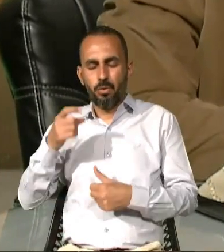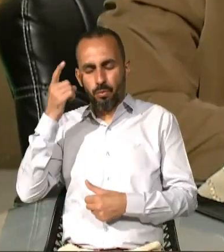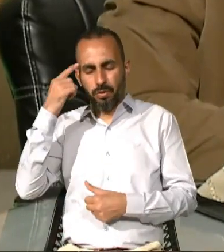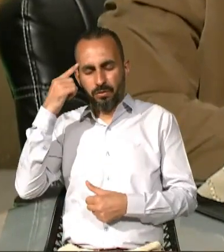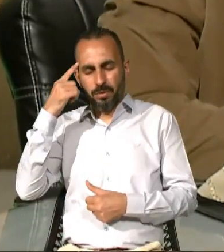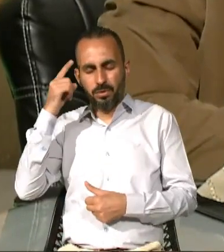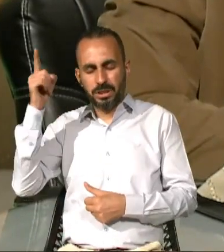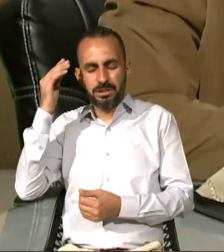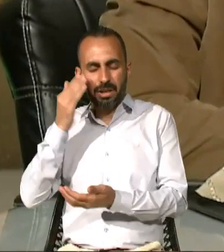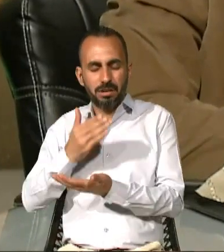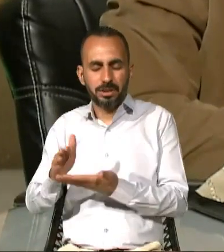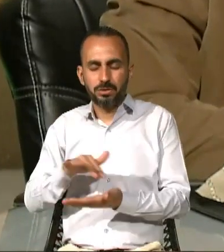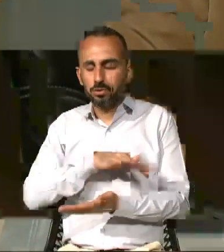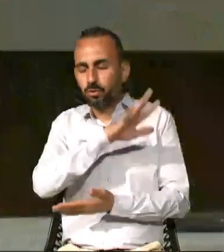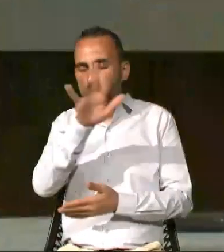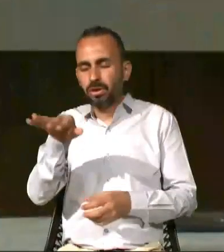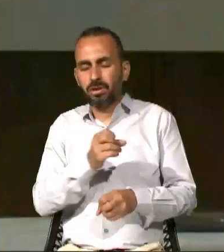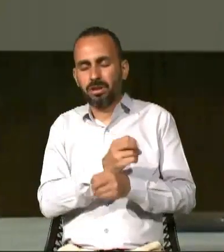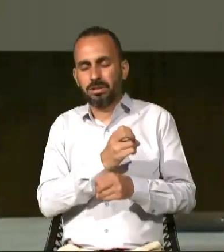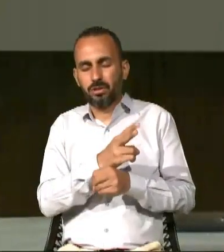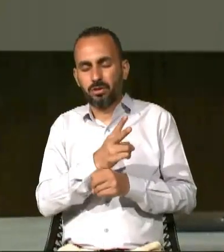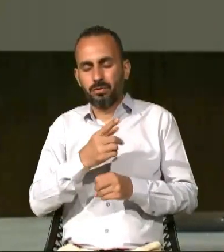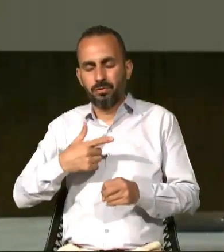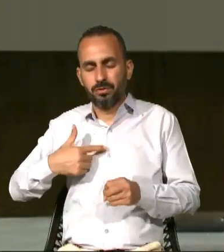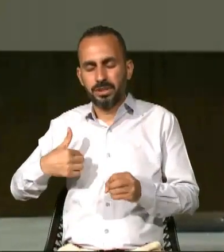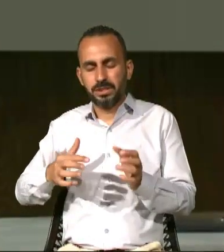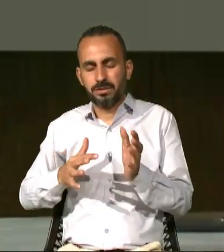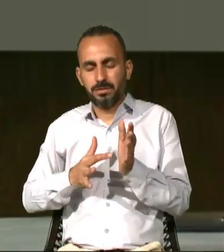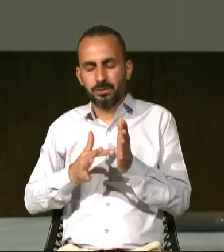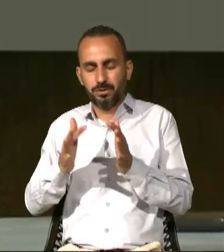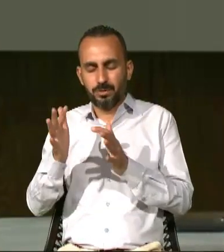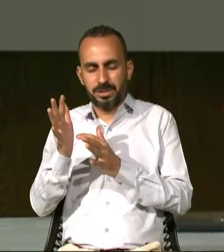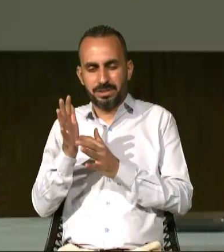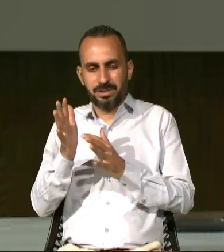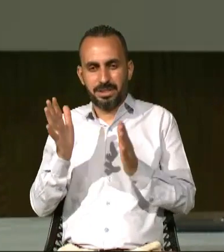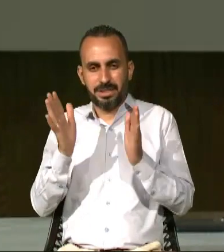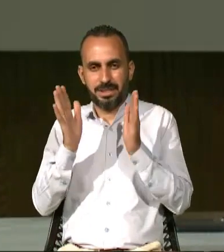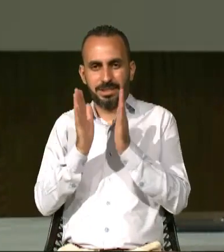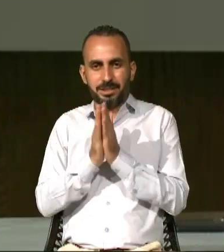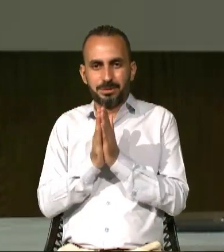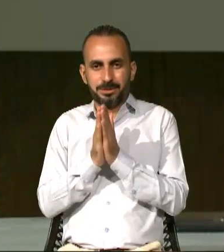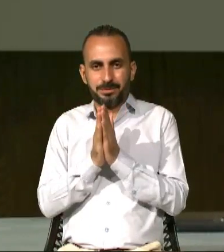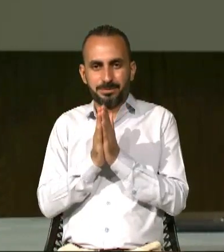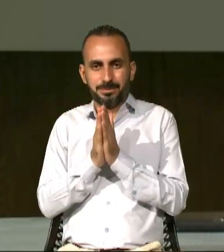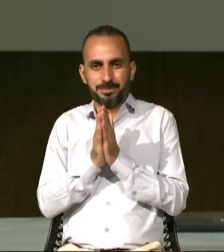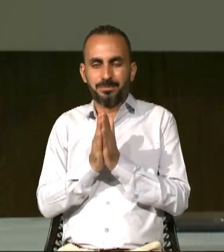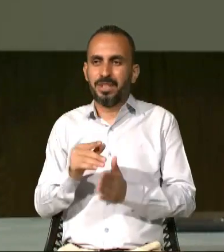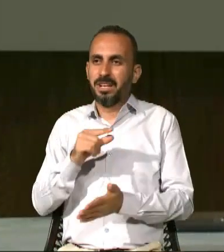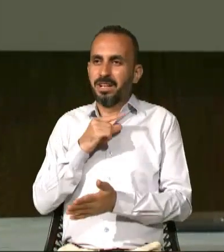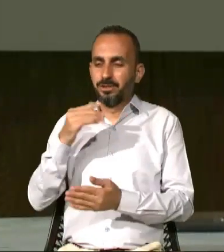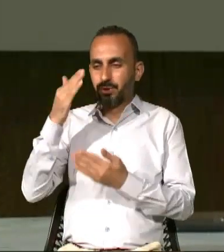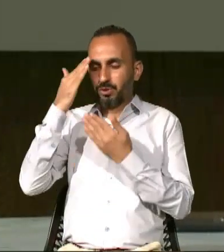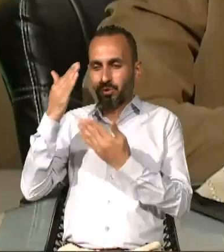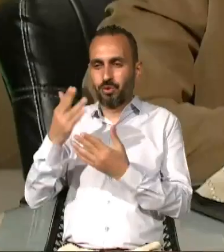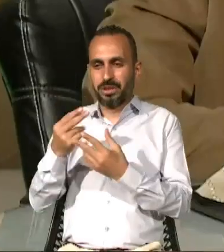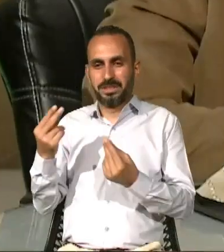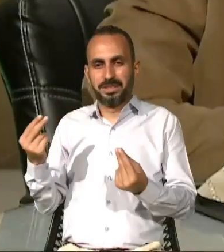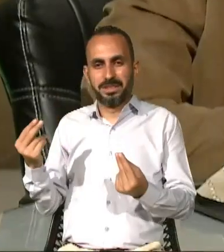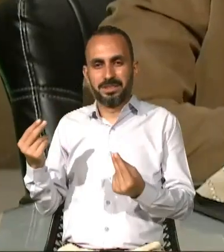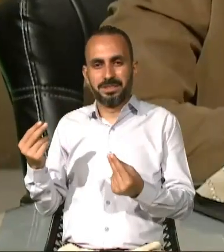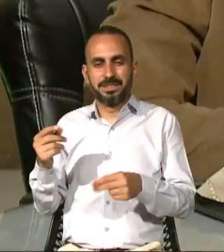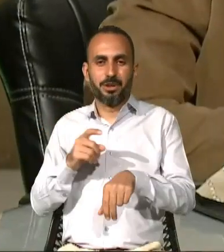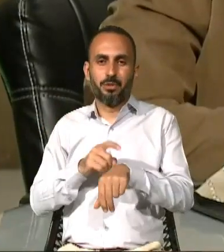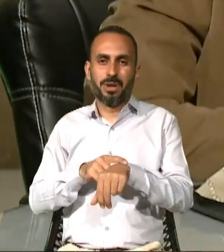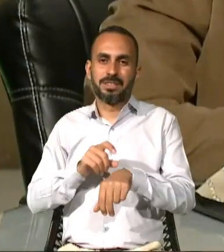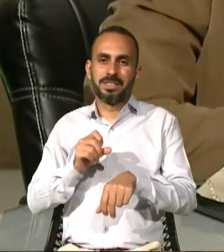آمين. المسيح. آمين. أبونا ربنا يباركك. شكرا. الوقت جميل معاك وبيخلص بسرعة. عدى وقت بسرعة. بجد